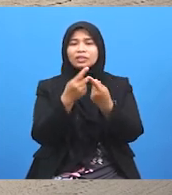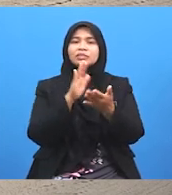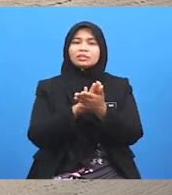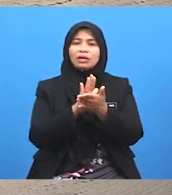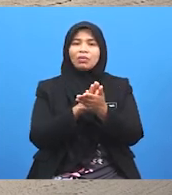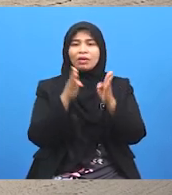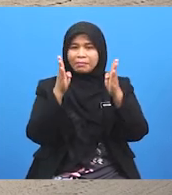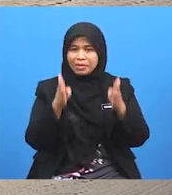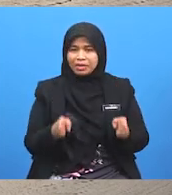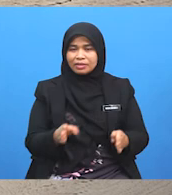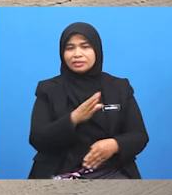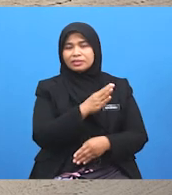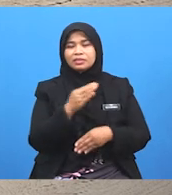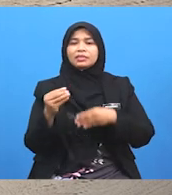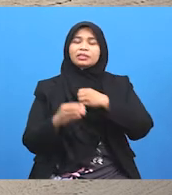dan negara.